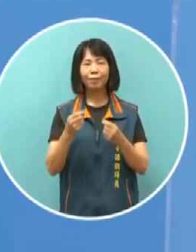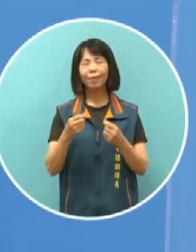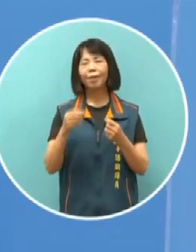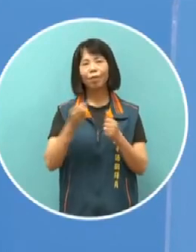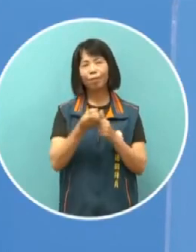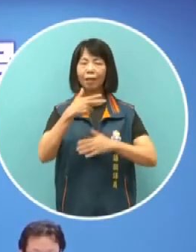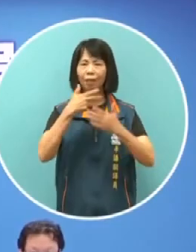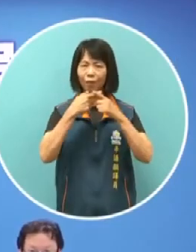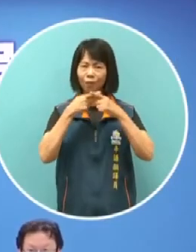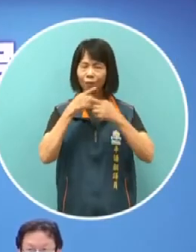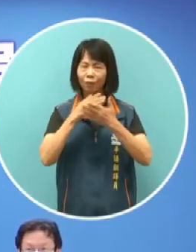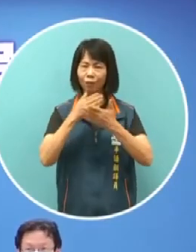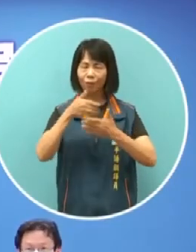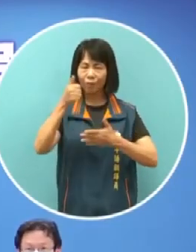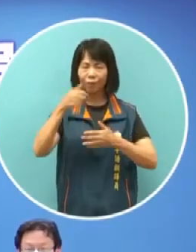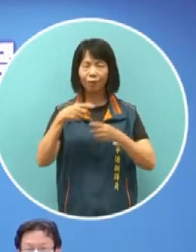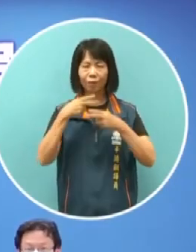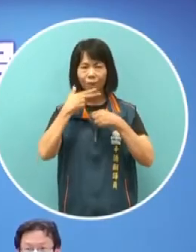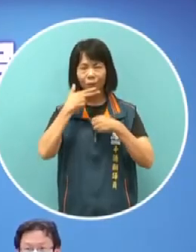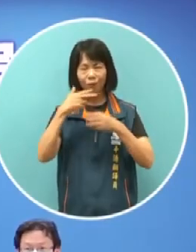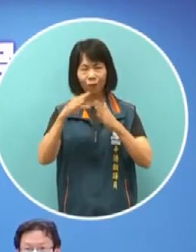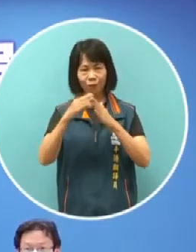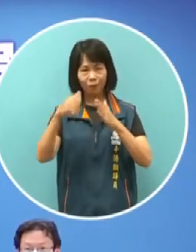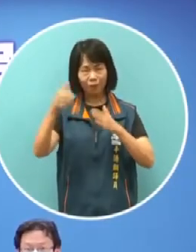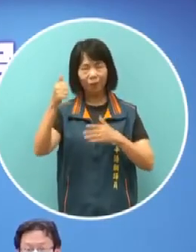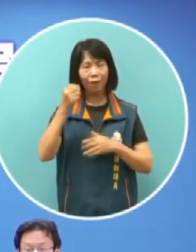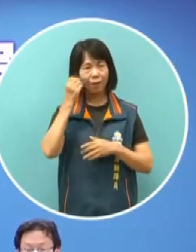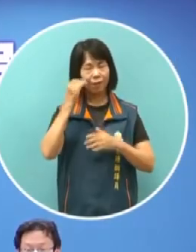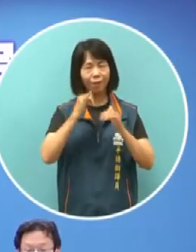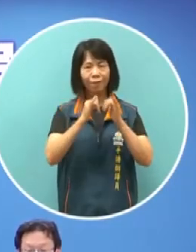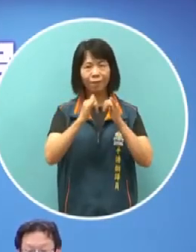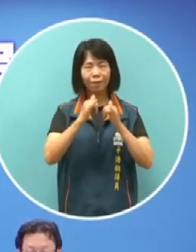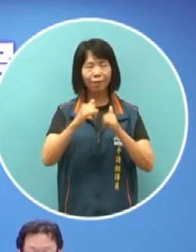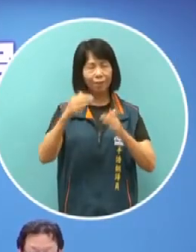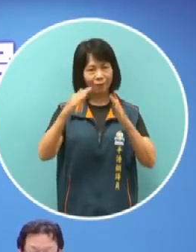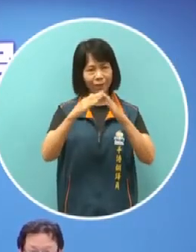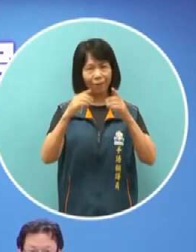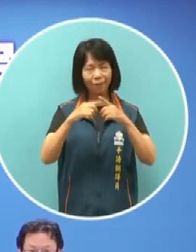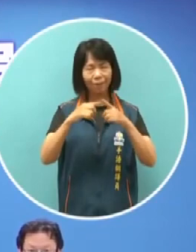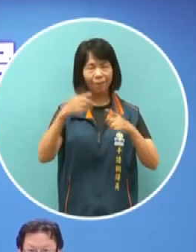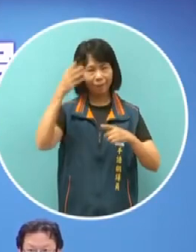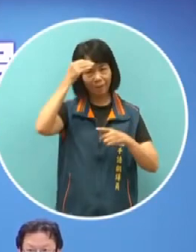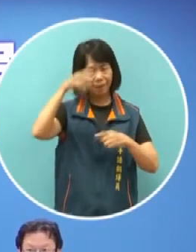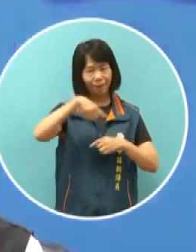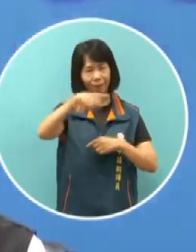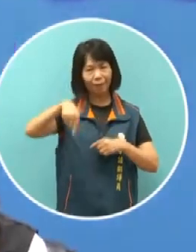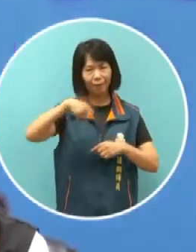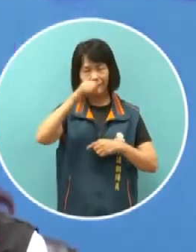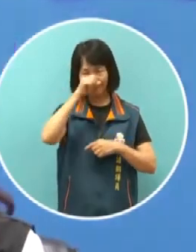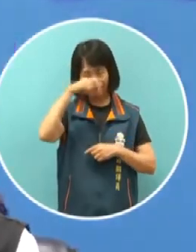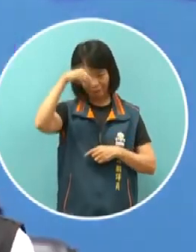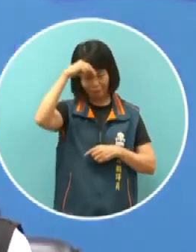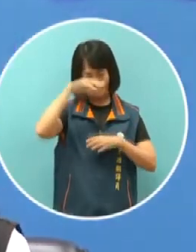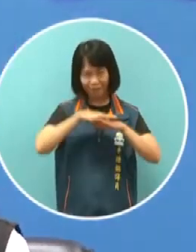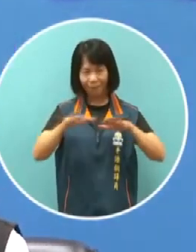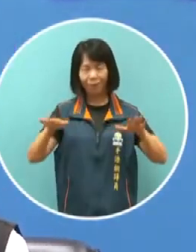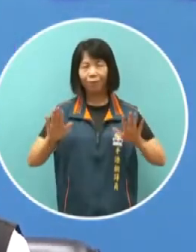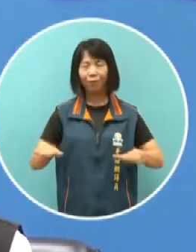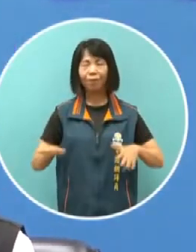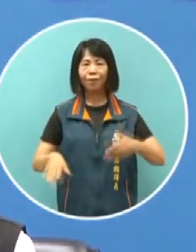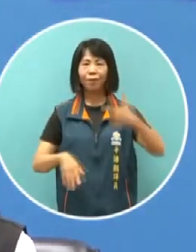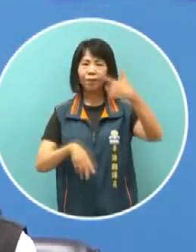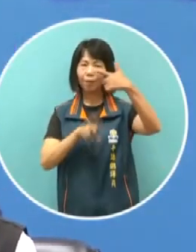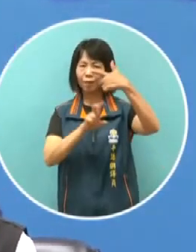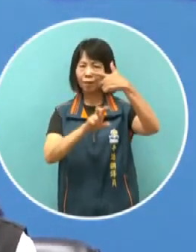部七月拨发23100剂莫达纳的疫苗，将分三批配送，第一批有9800剂，第二